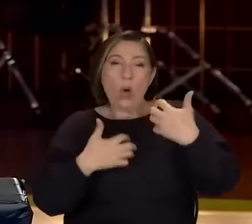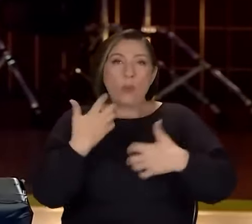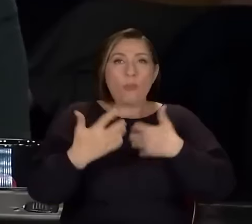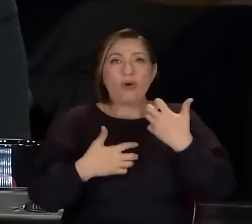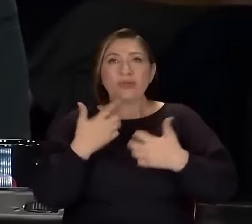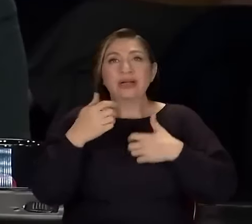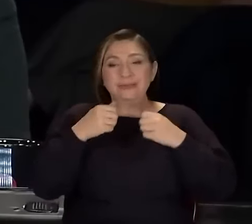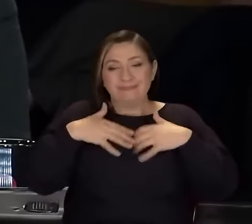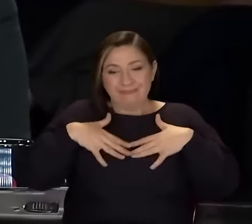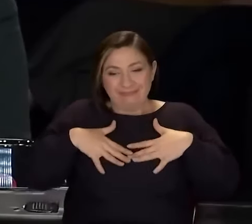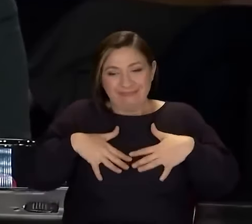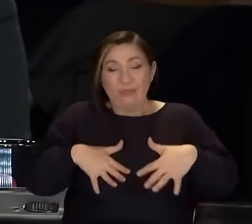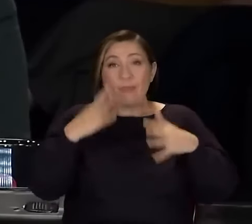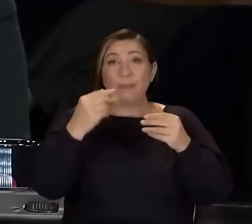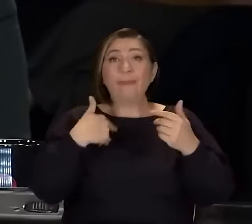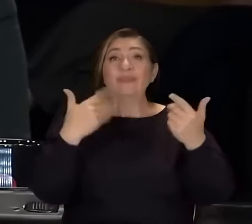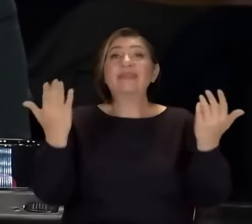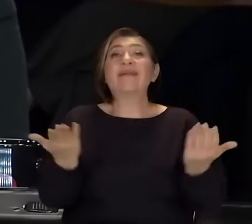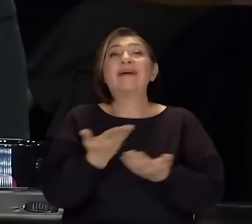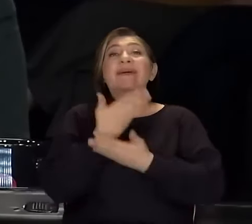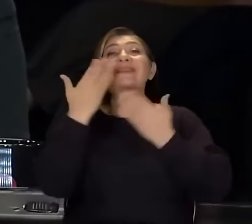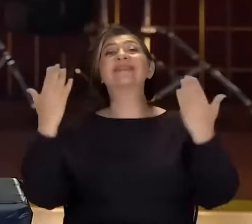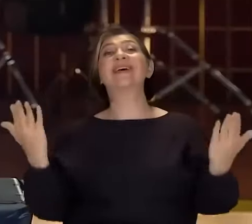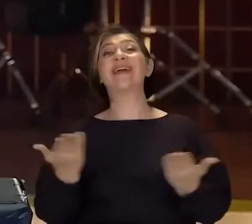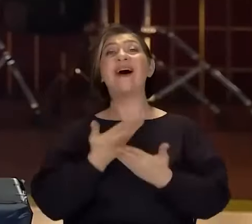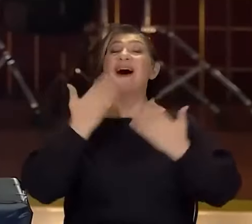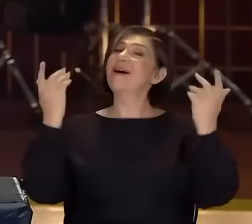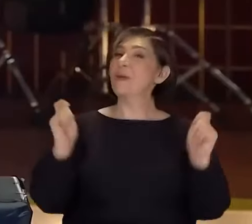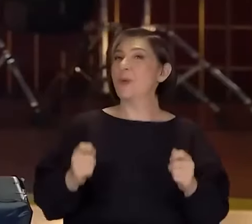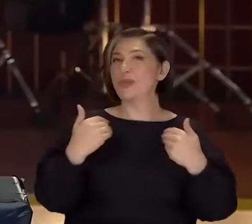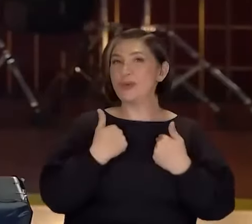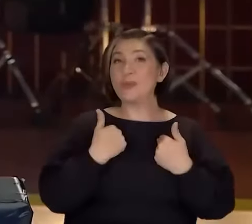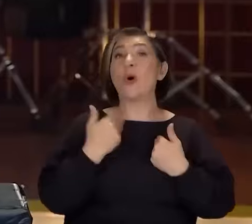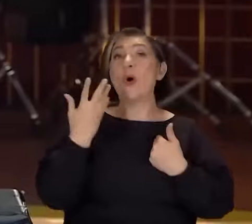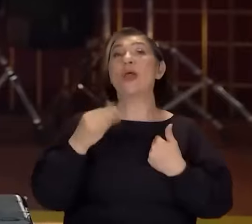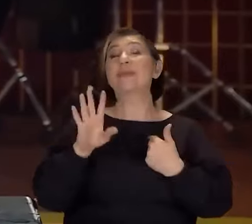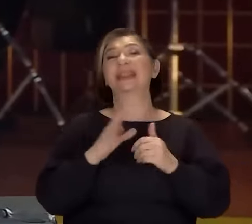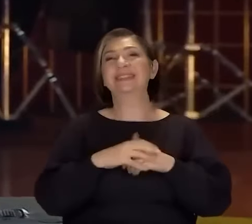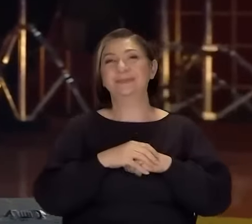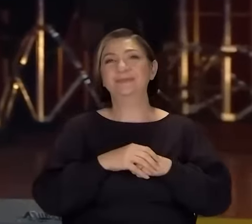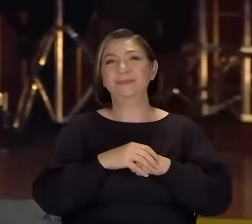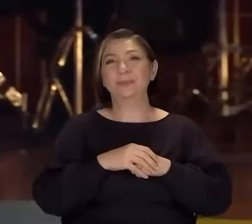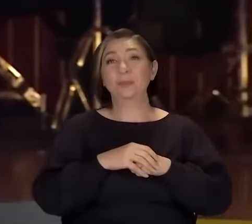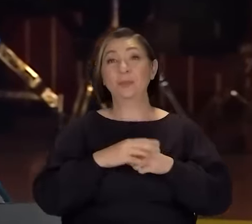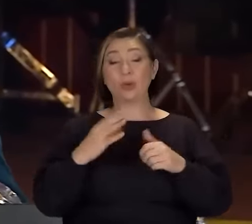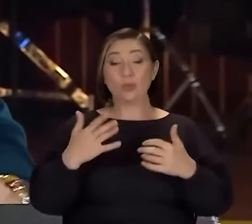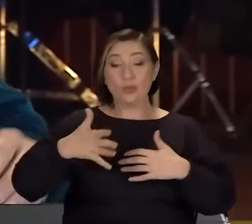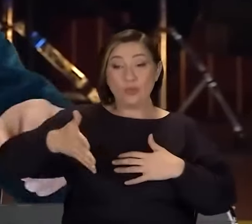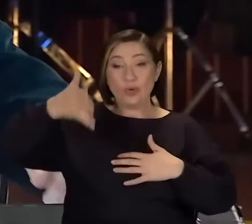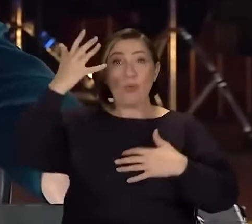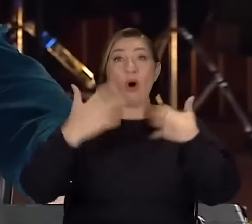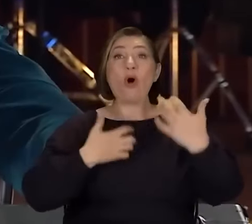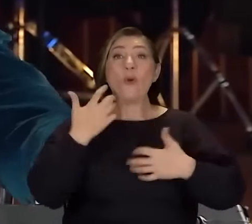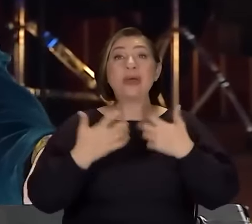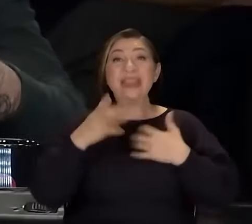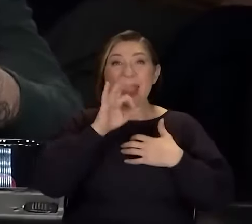hormonu salgılanırken ben Tabii tabii. neler yapıyordum Tabii tabii. olmadı. Benim de yani aynı büyüme şekilde. hormonunda O